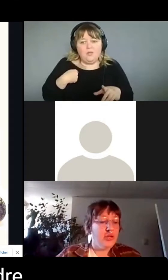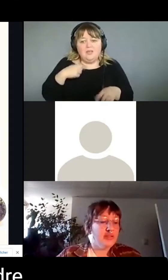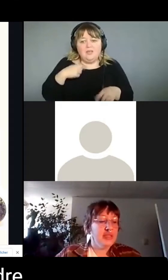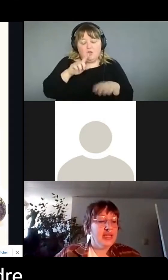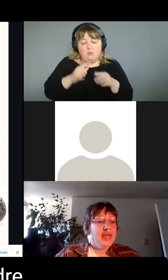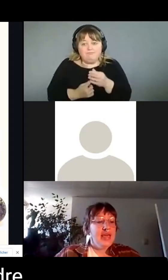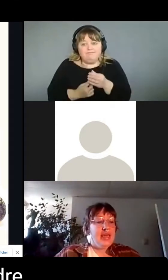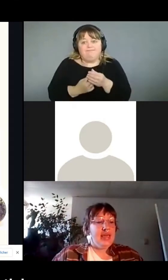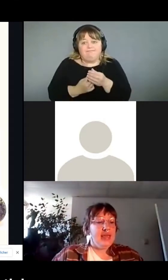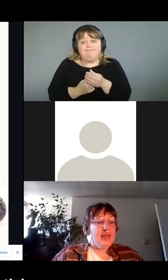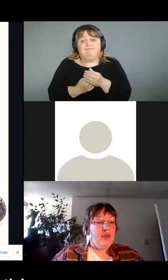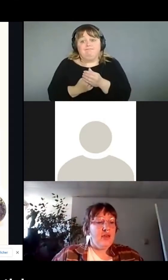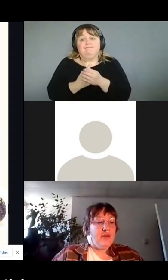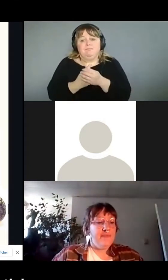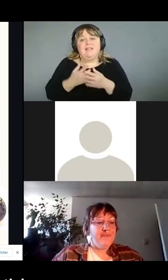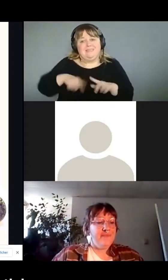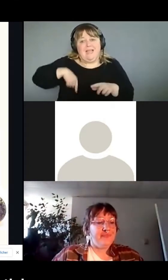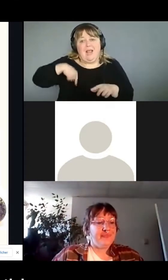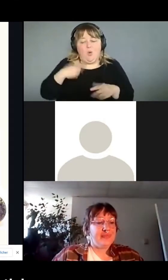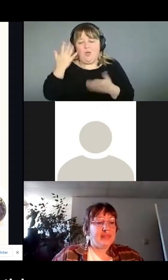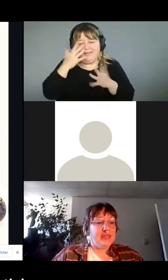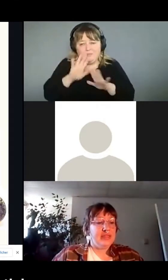germe sorte. Et